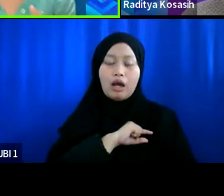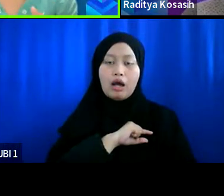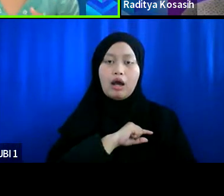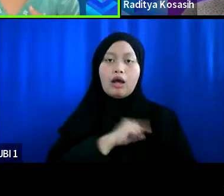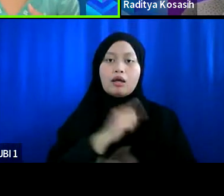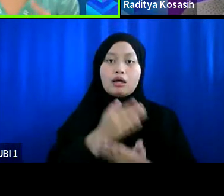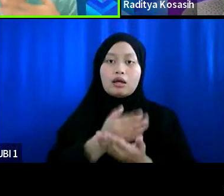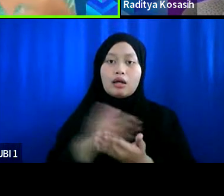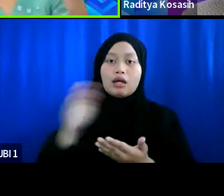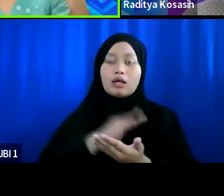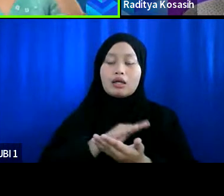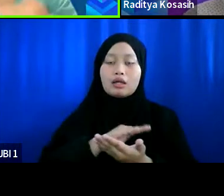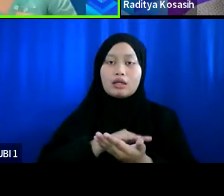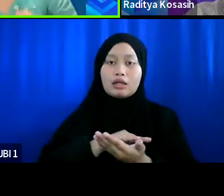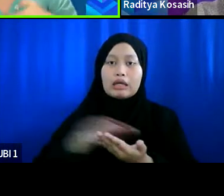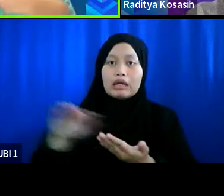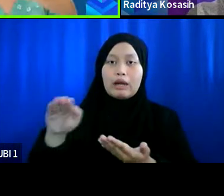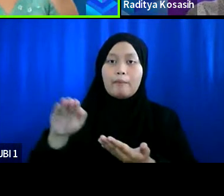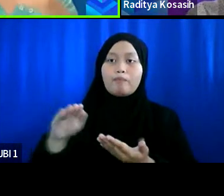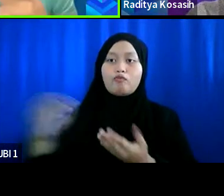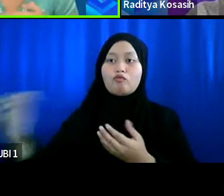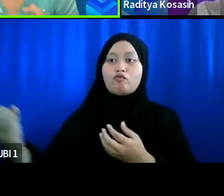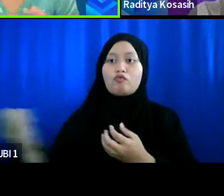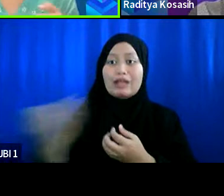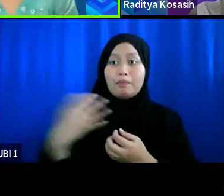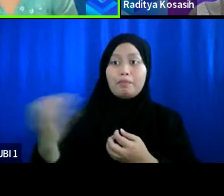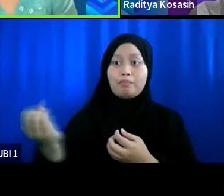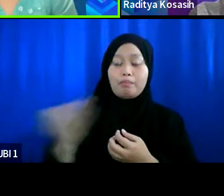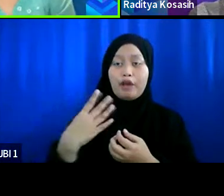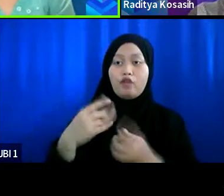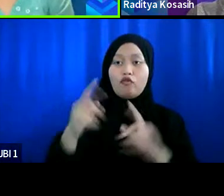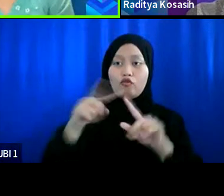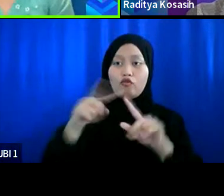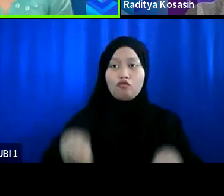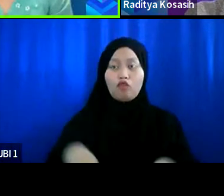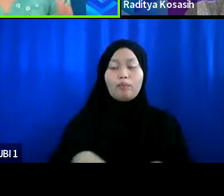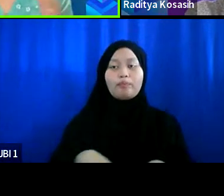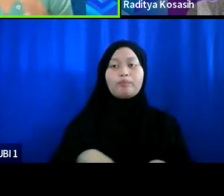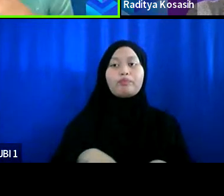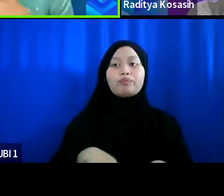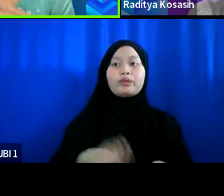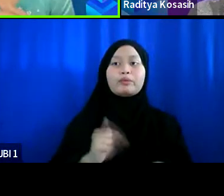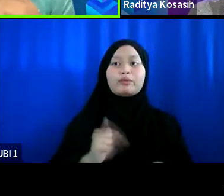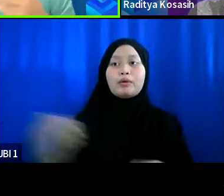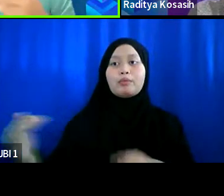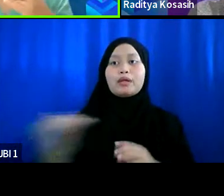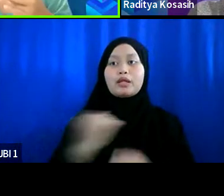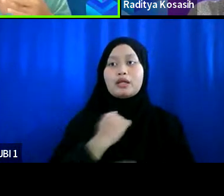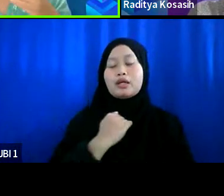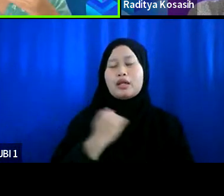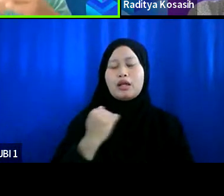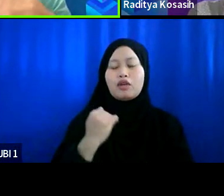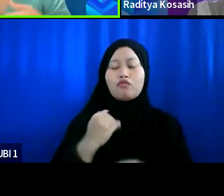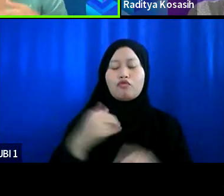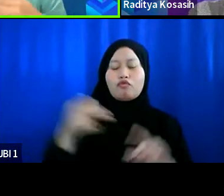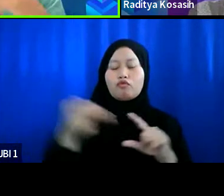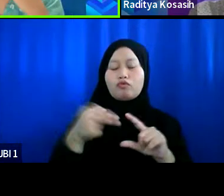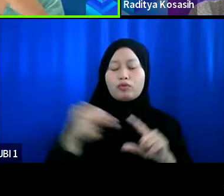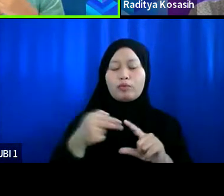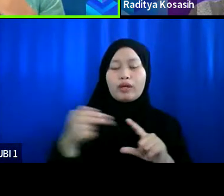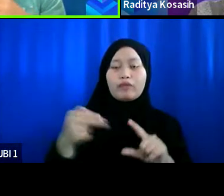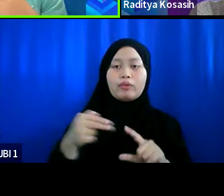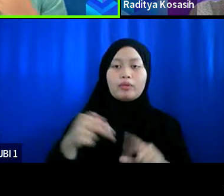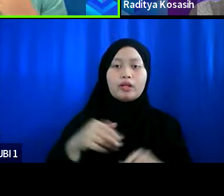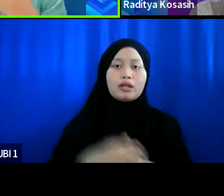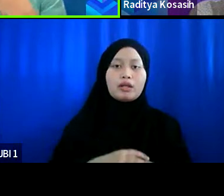kepada partai sampai bisa diisi supaya bisa memberikan feedback webinar nya oke ini dari Pak Andre